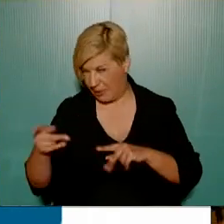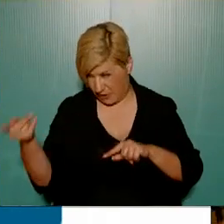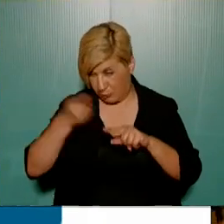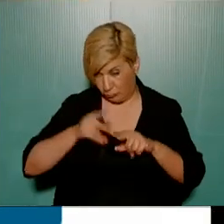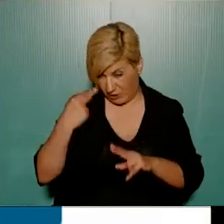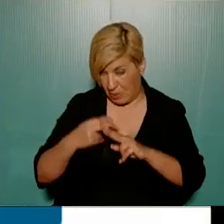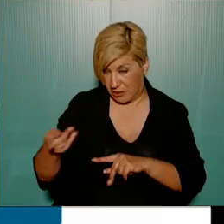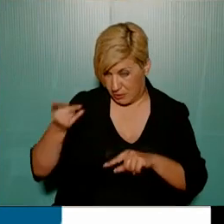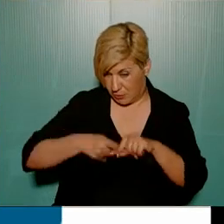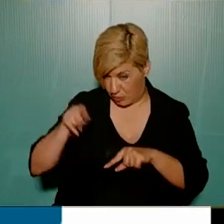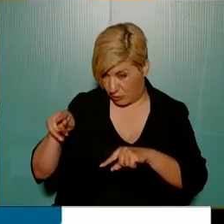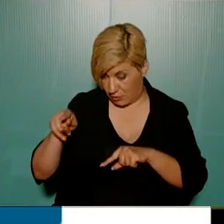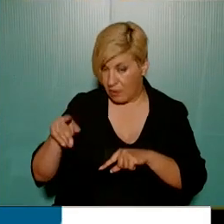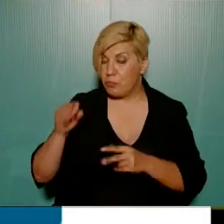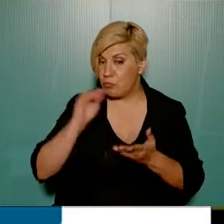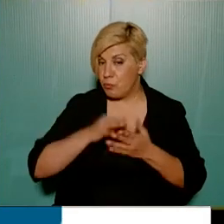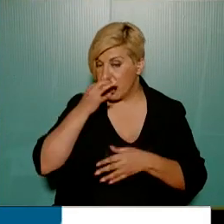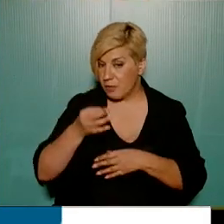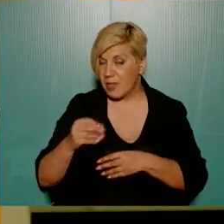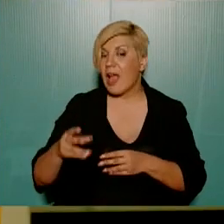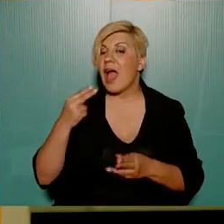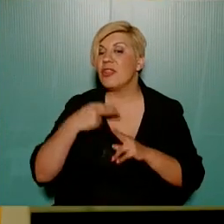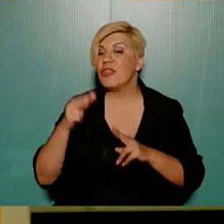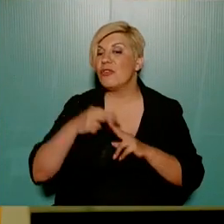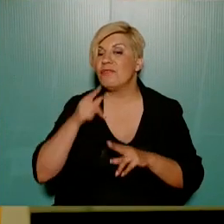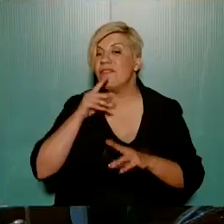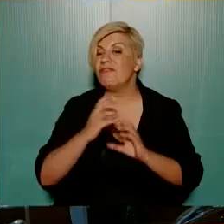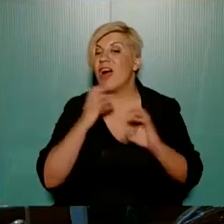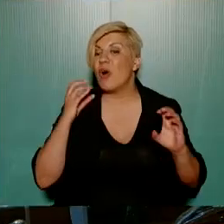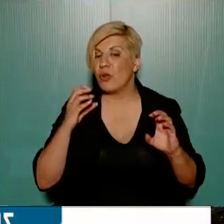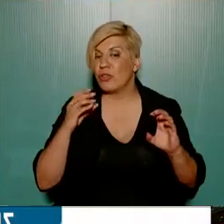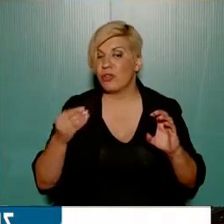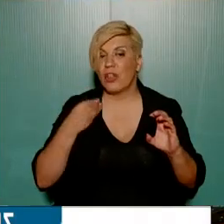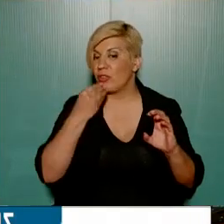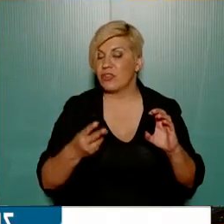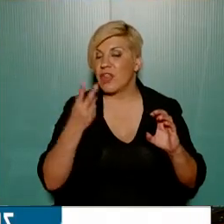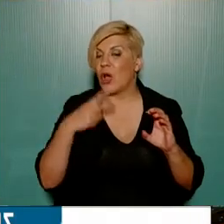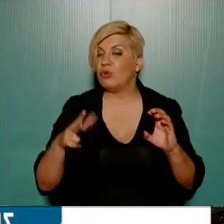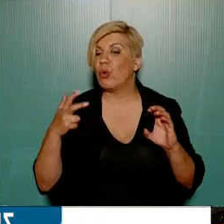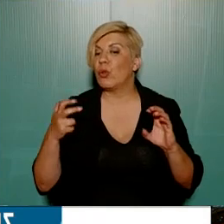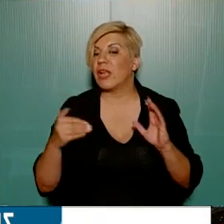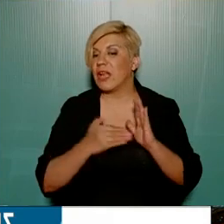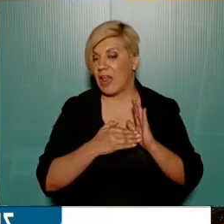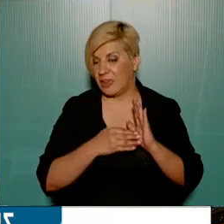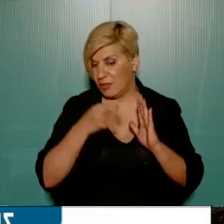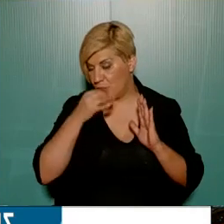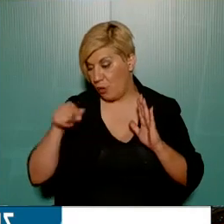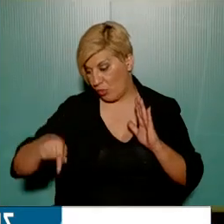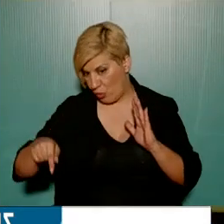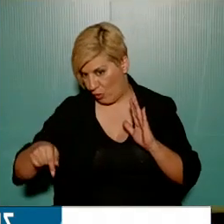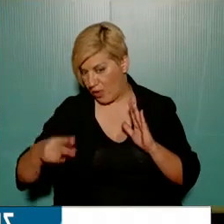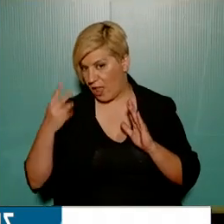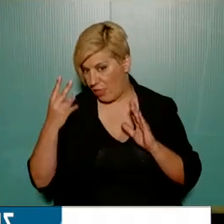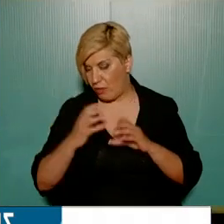συμπλήρωση. Και μου έχουν πει ότι για την αποκατάσταση εκείνου του βαγονιού δεν δόθηκαν 280.000, όπως λέμε εδώ, για τα